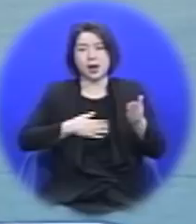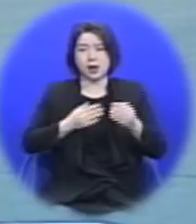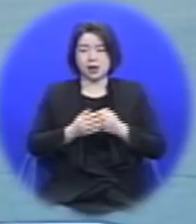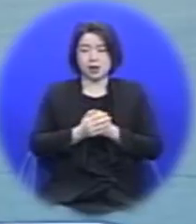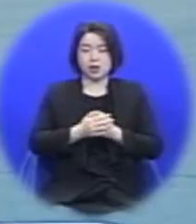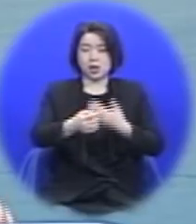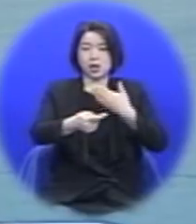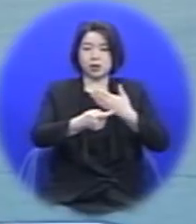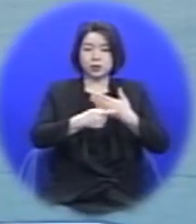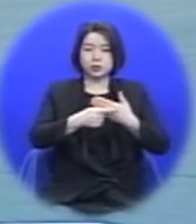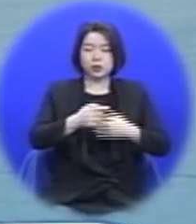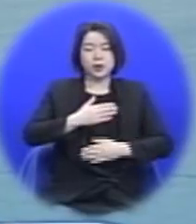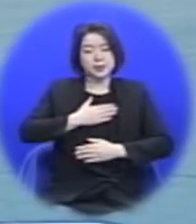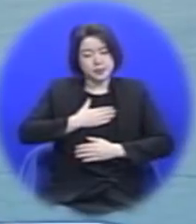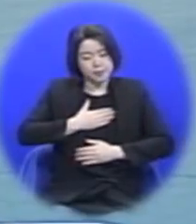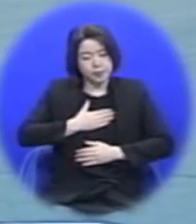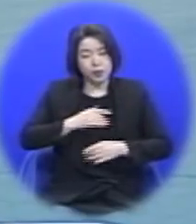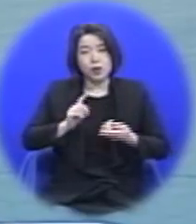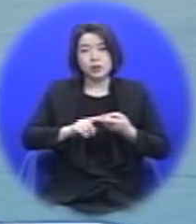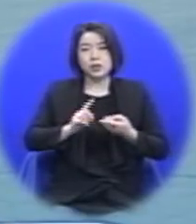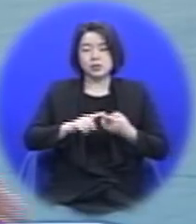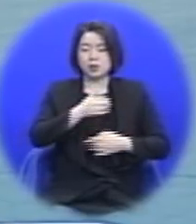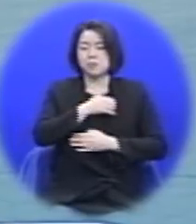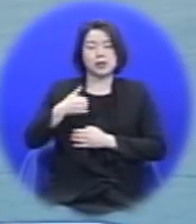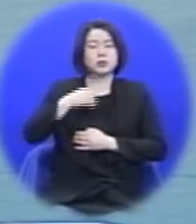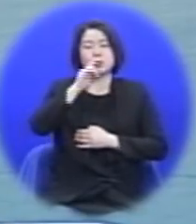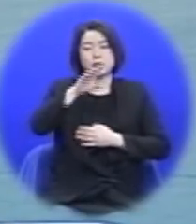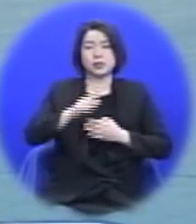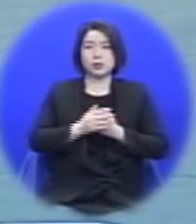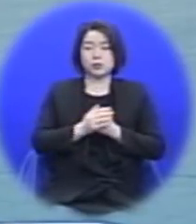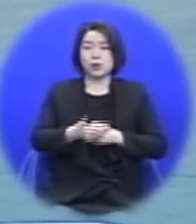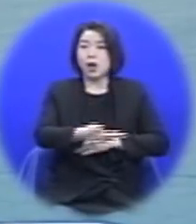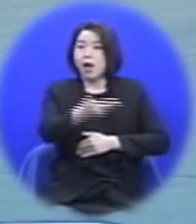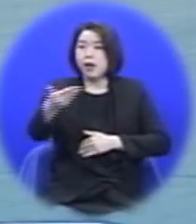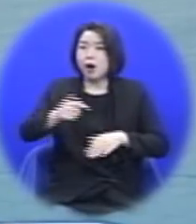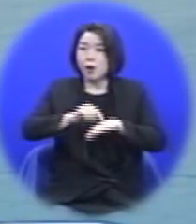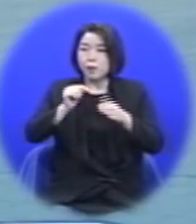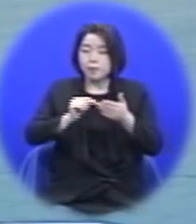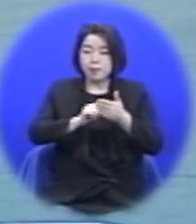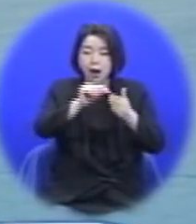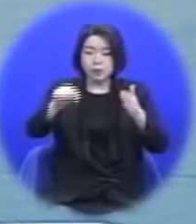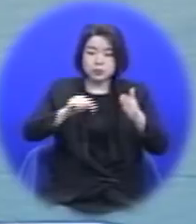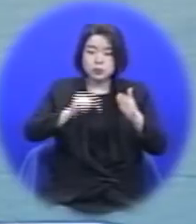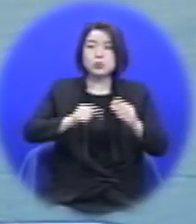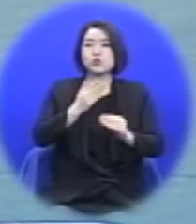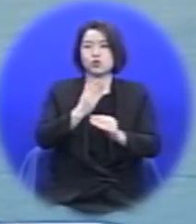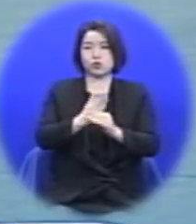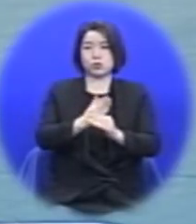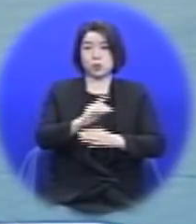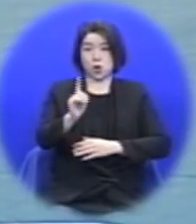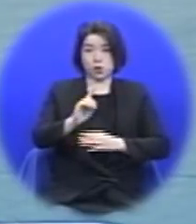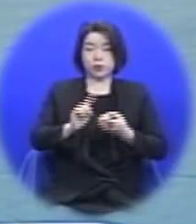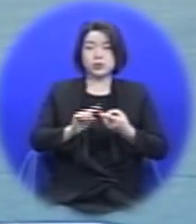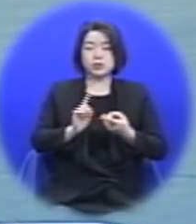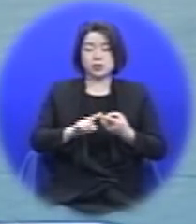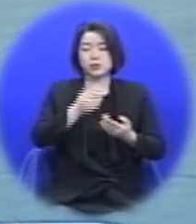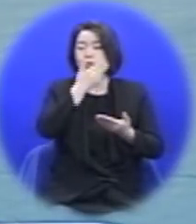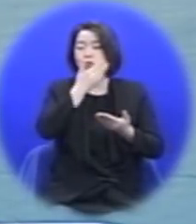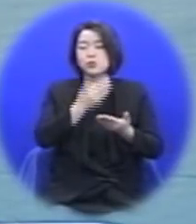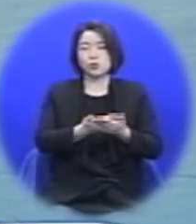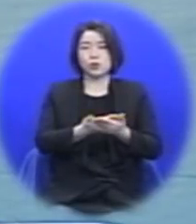경건한 것에 만족하면 안 됩니다. 여러분의 마음의 중심이 어떠냐 하는 것이